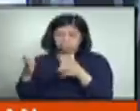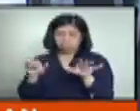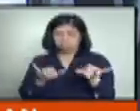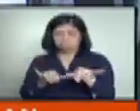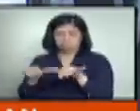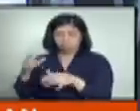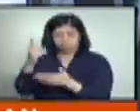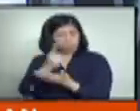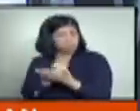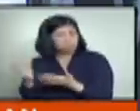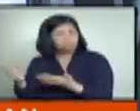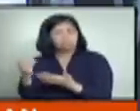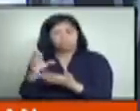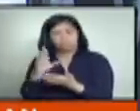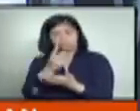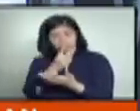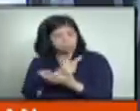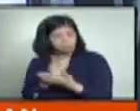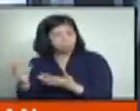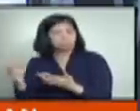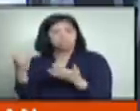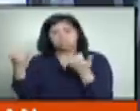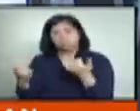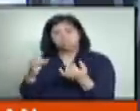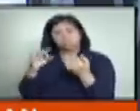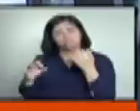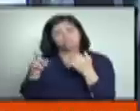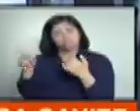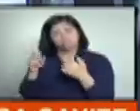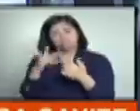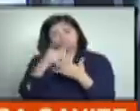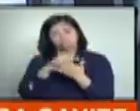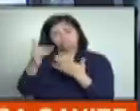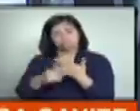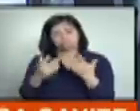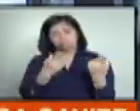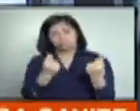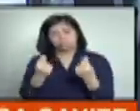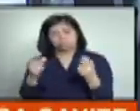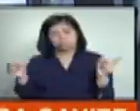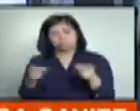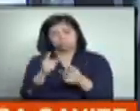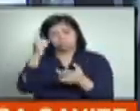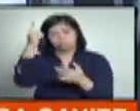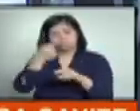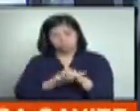of 1 week or in a span of 2 weeks. Ngayon, kung yung isang proyekto tatapusin mo in a span